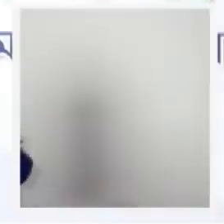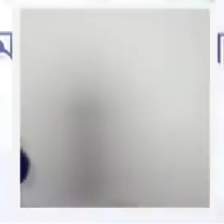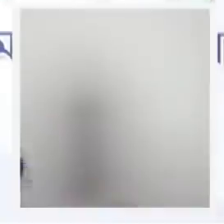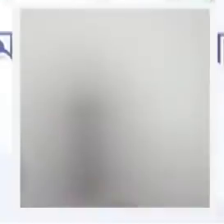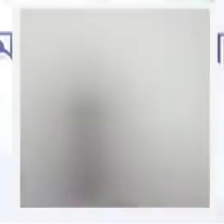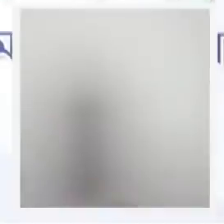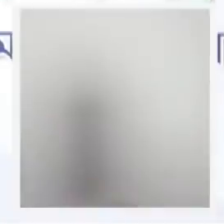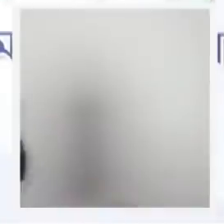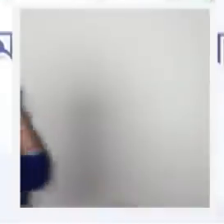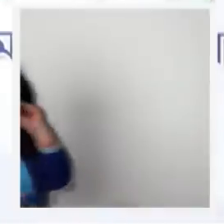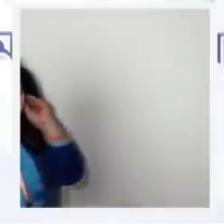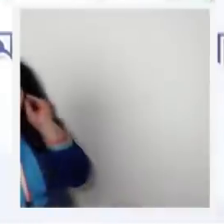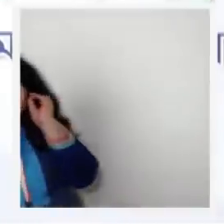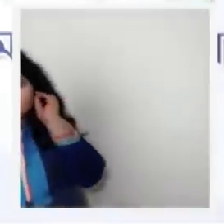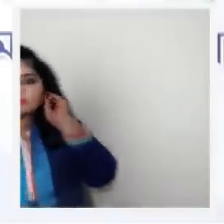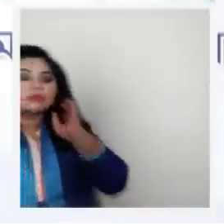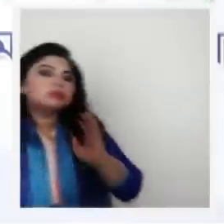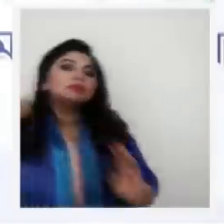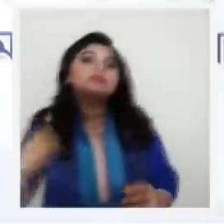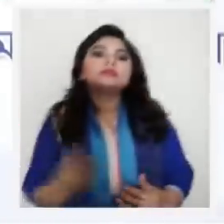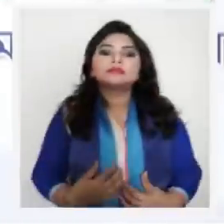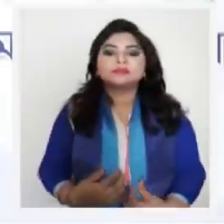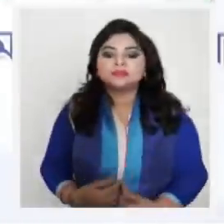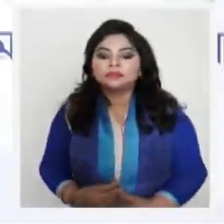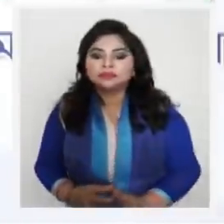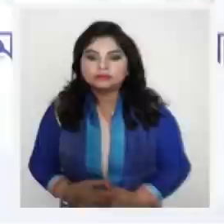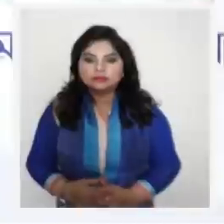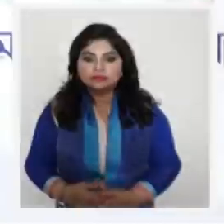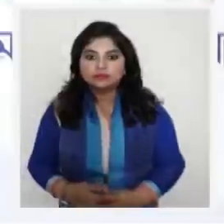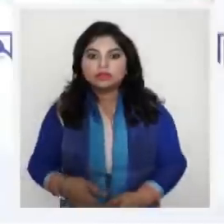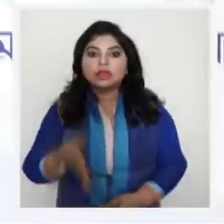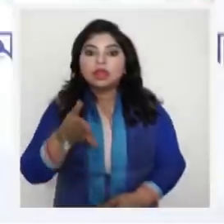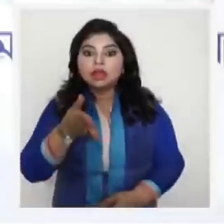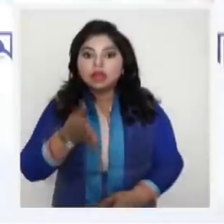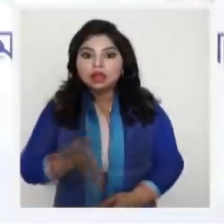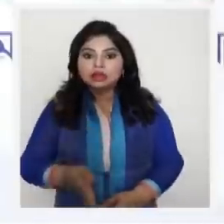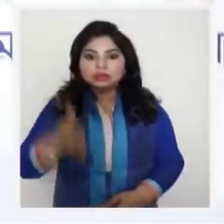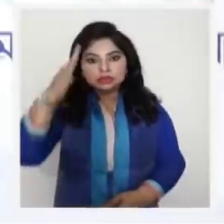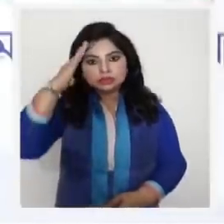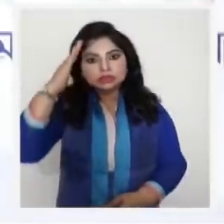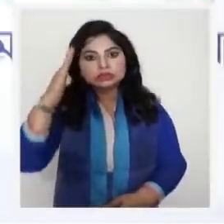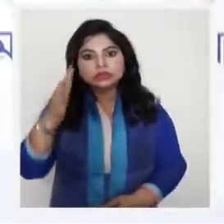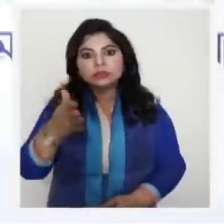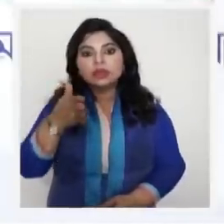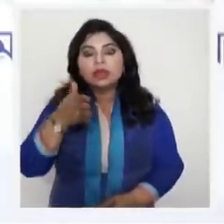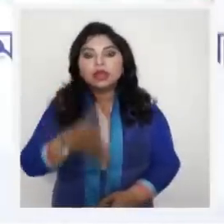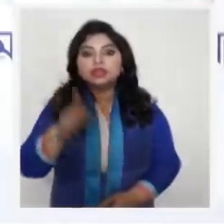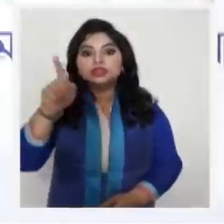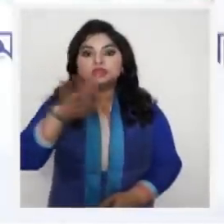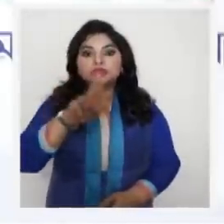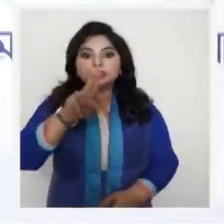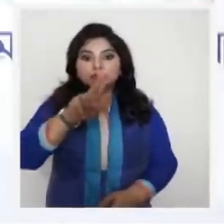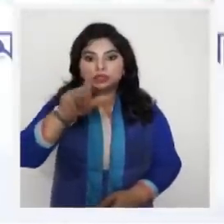প্রিয় সাংবাদিক ভাই ও বোনেরা, সম্মানিত দর্শক শ্রোতাবৃন্দ, দেশবাসী এবং বাংলাদেশি প্রবাসী ভাই ও বোনেরা, আসসালামু